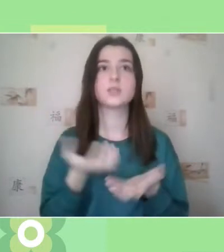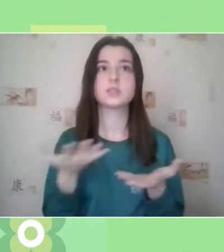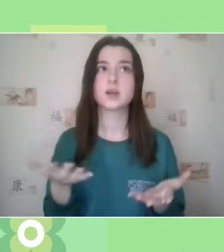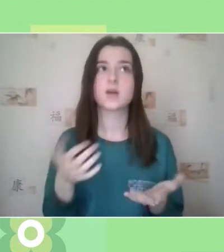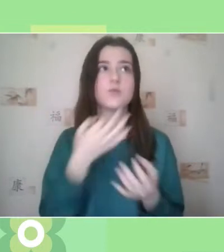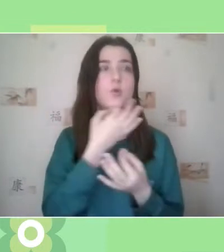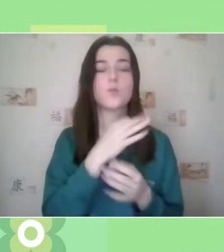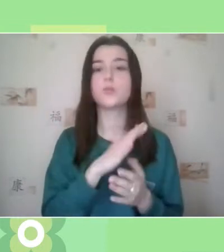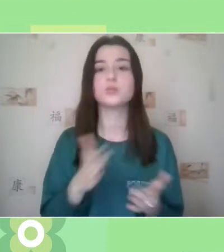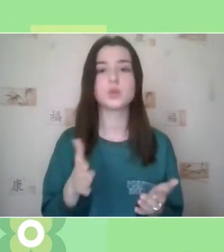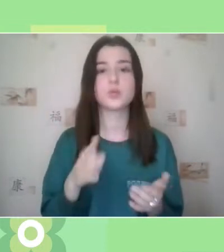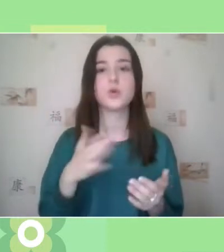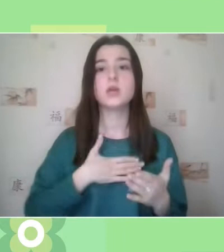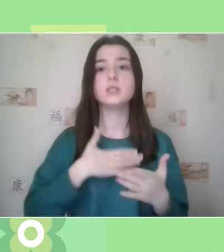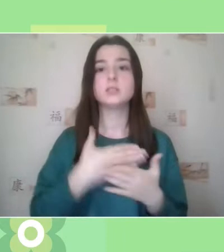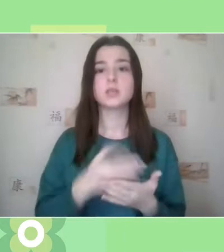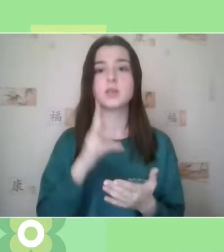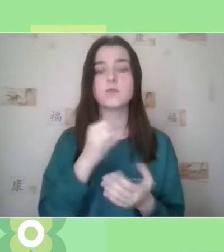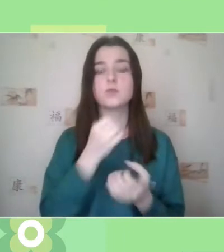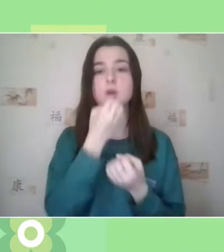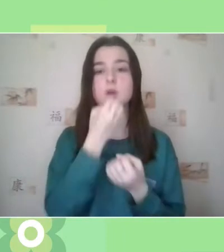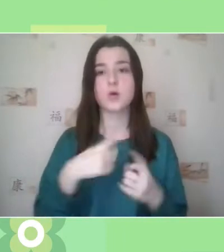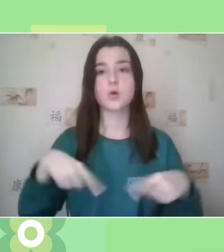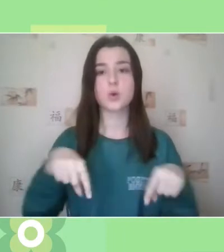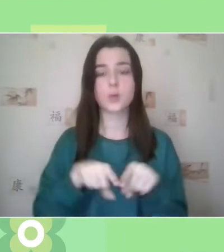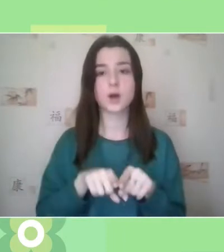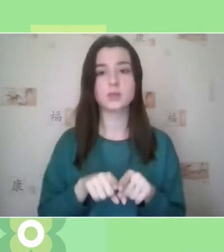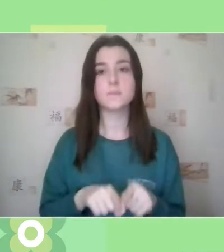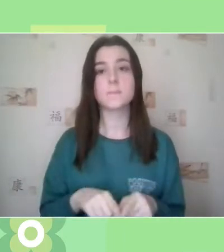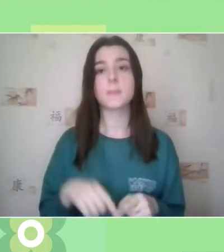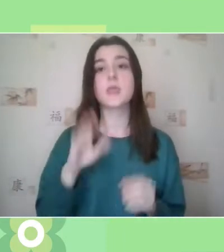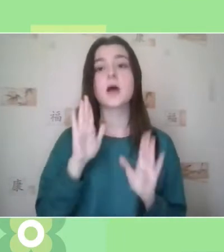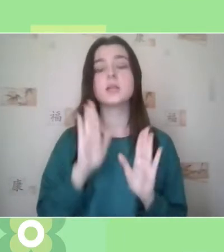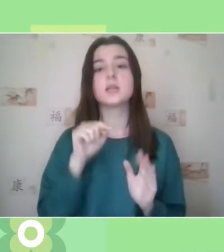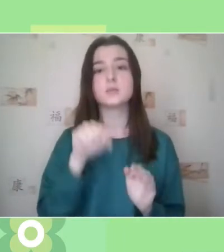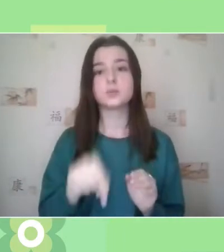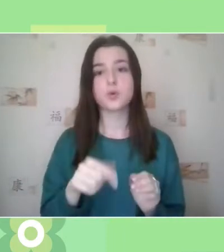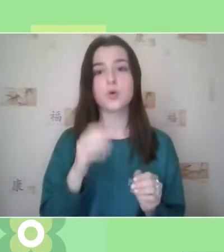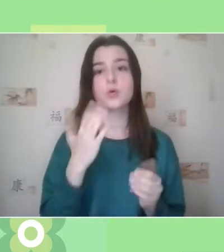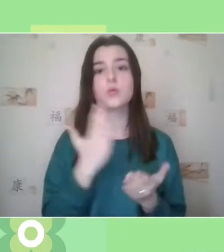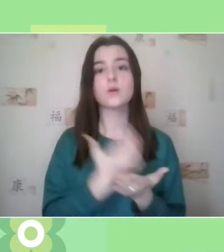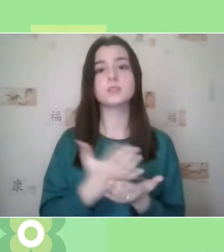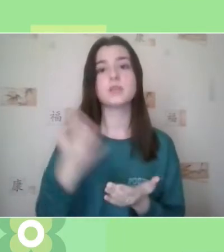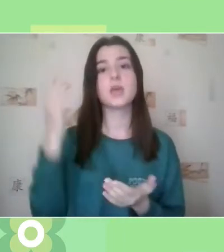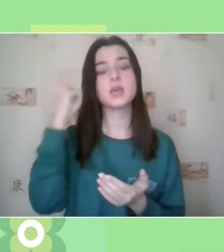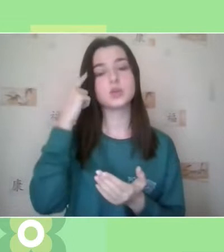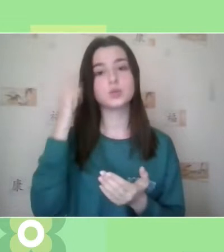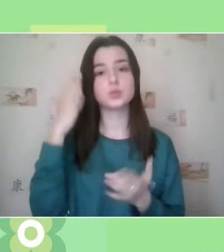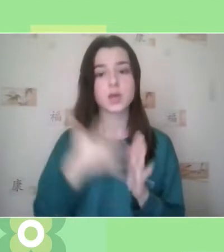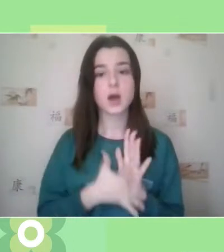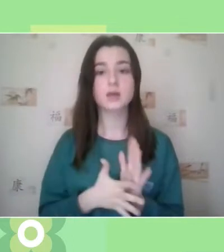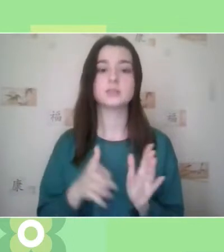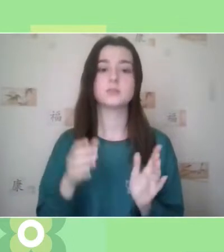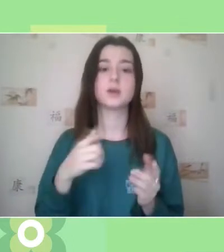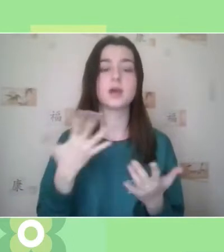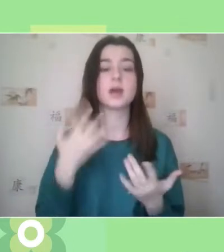будь-яку ініціативу на благо громади. Оце цей хист, про який ми будемо говорити. Але крім того, що у вас є ентузіазм, ідея, бажання